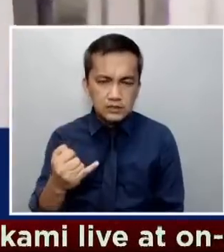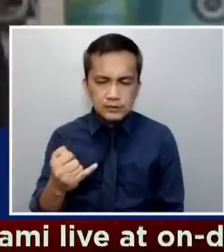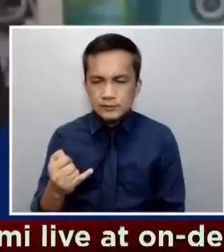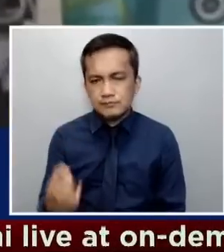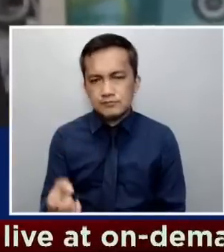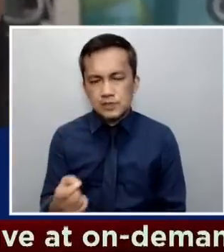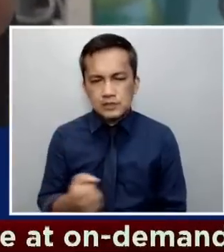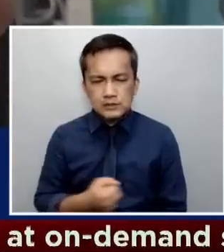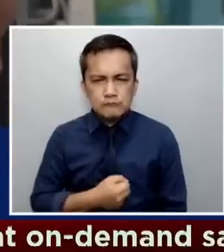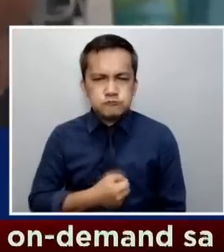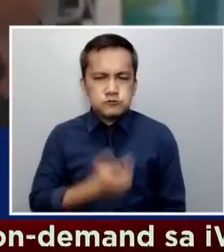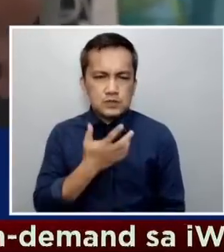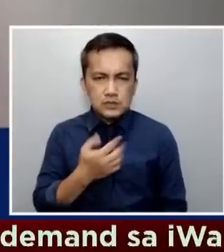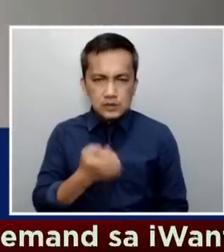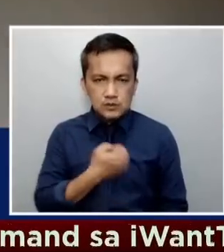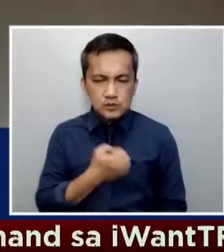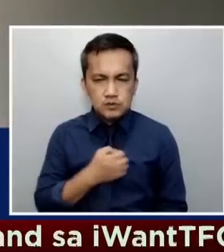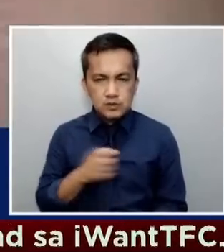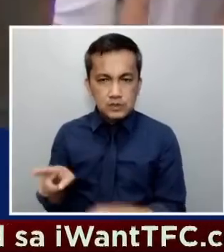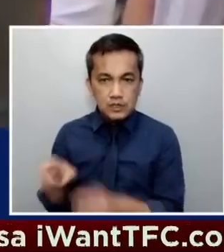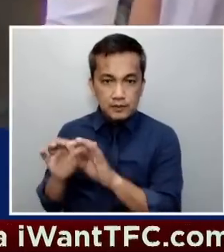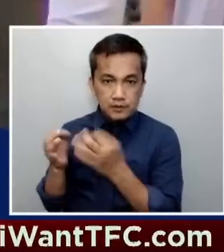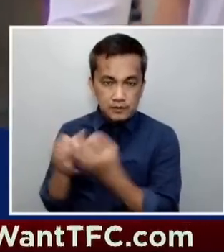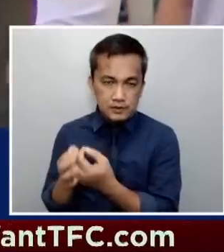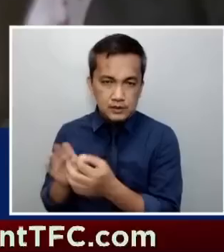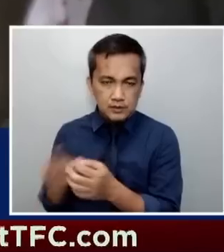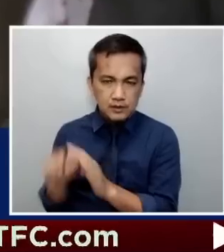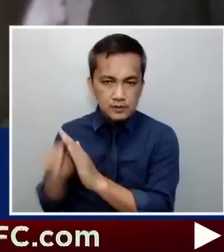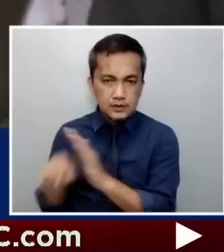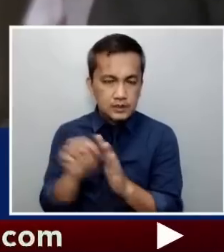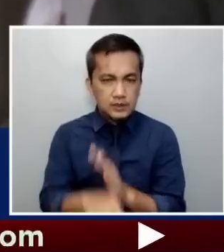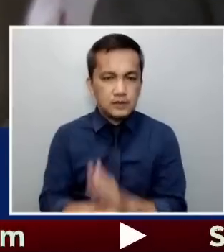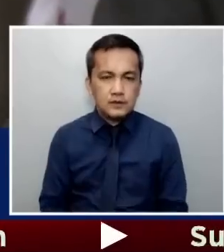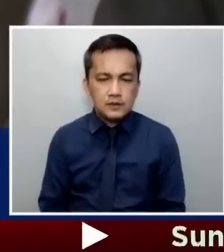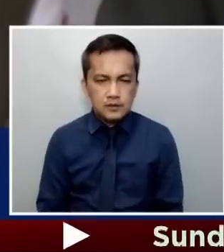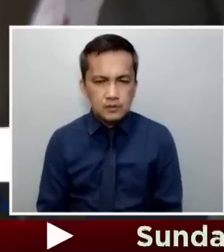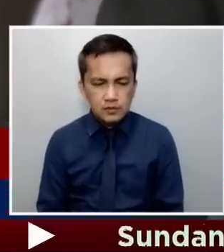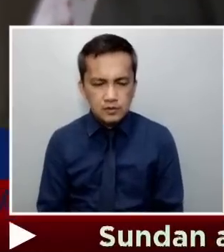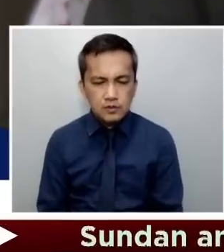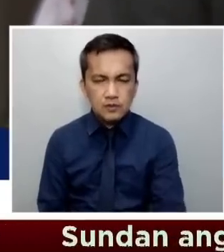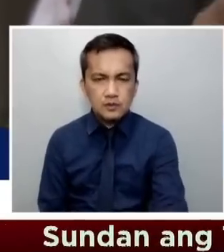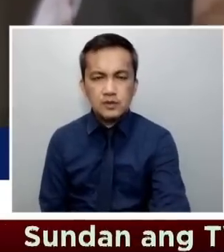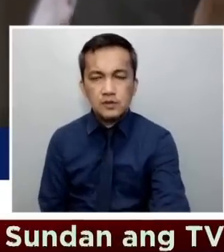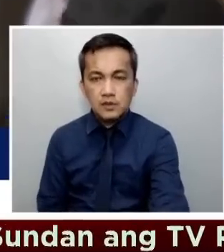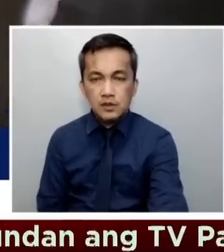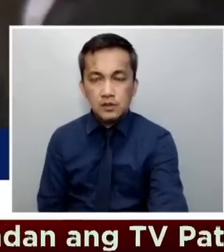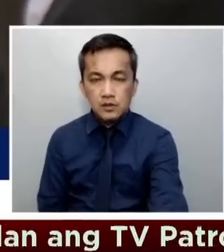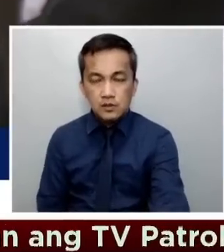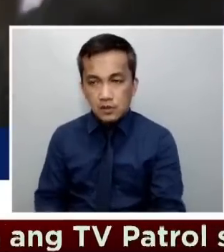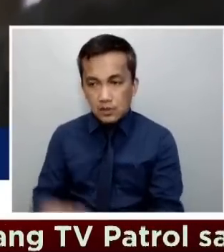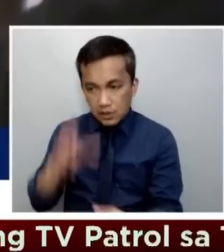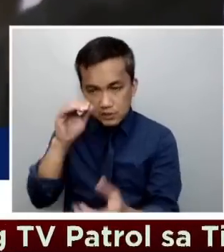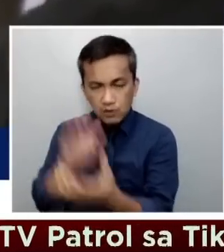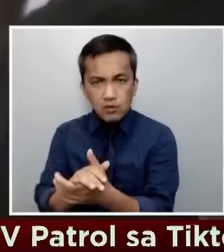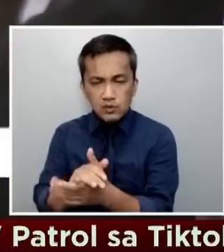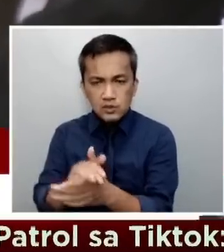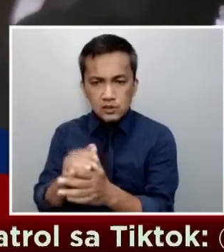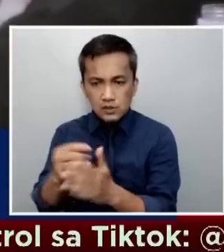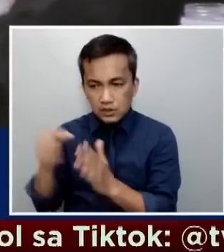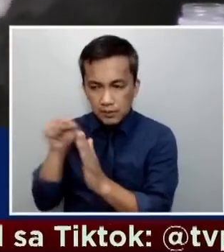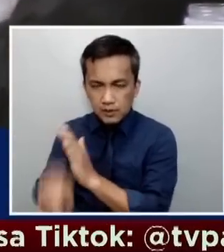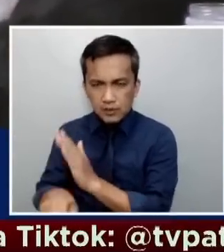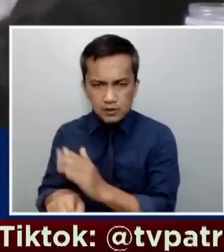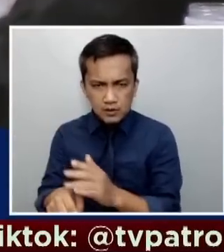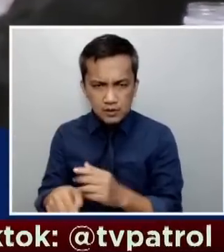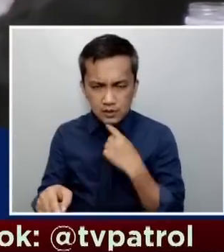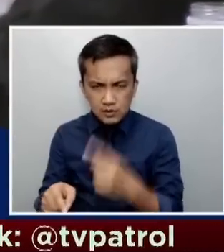pagbuhos ng emosyon ng mga kaanak ng mga napatay. Yung asawa ko na baril, kung hindi ako nadapa na asawa ko, pati ako